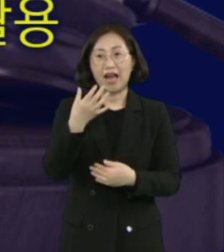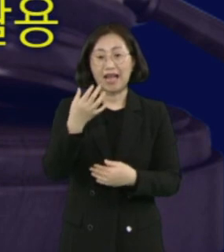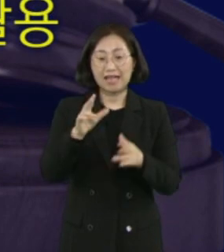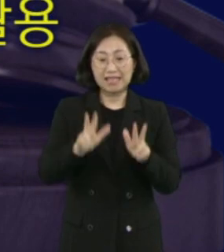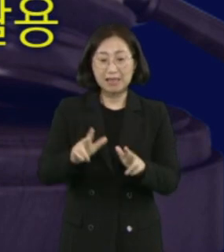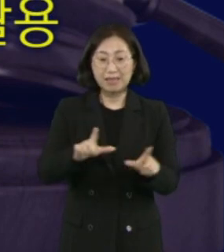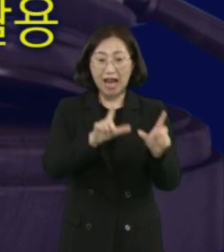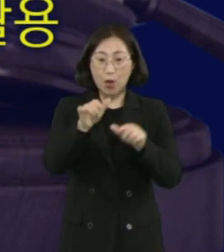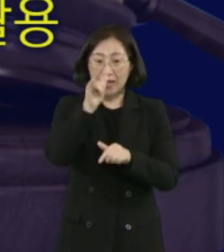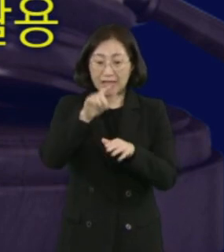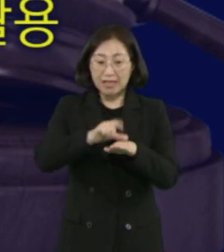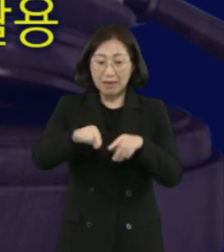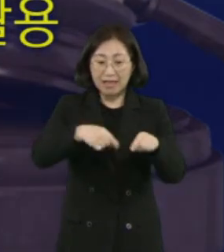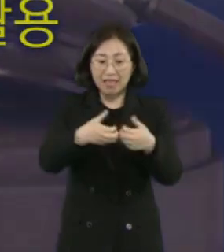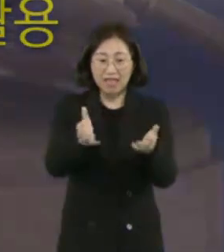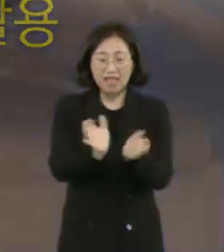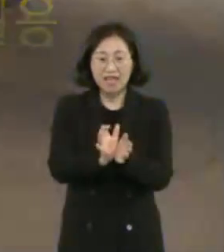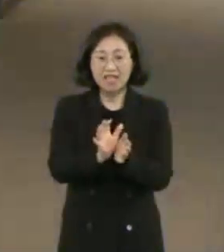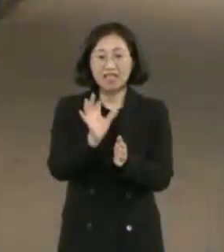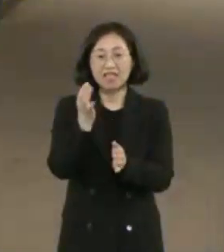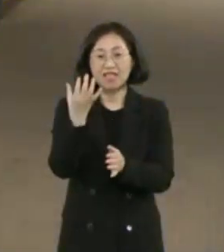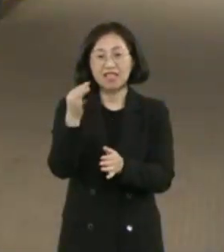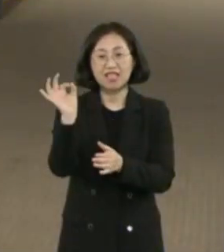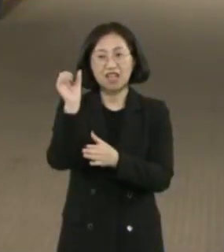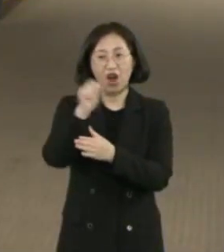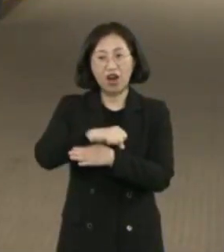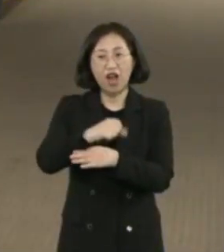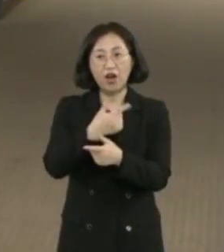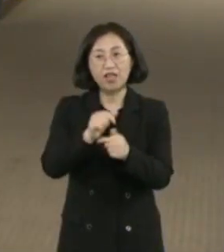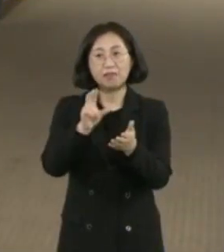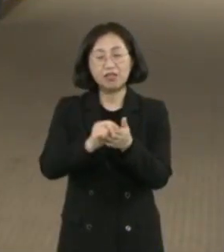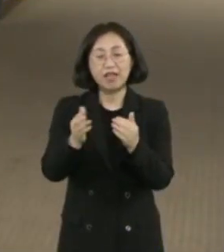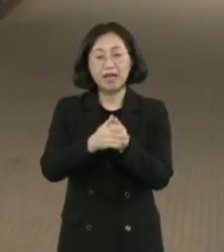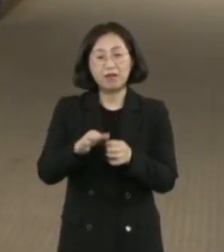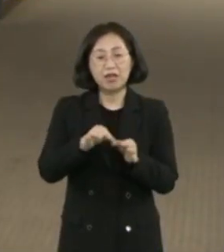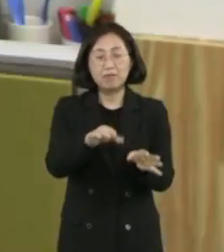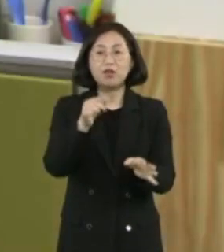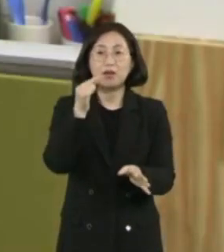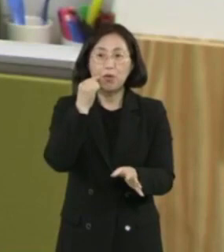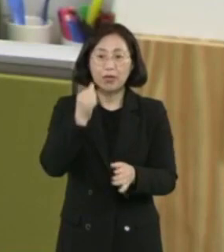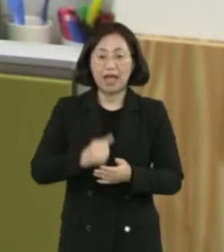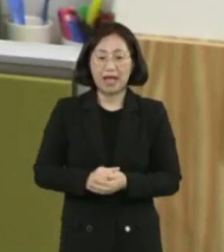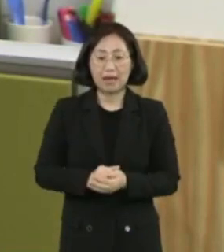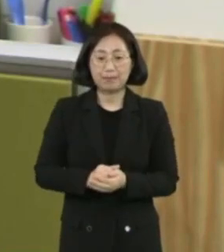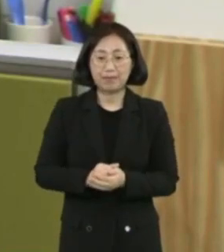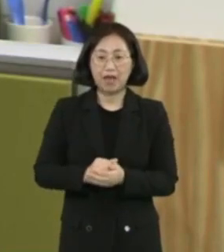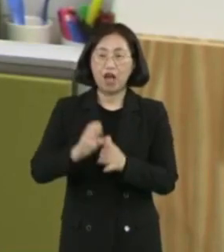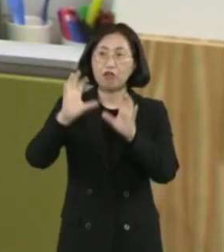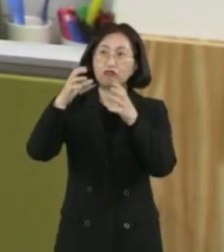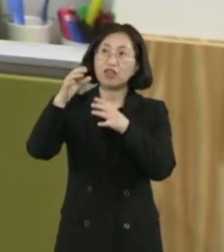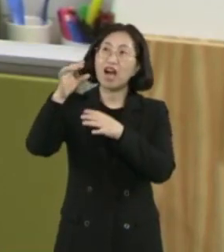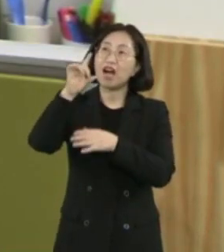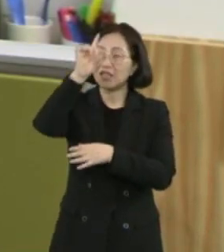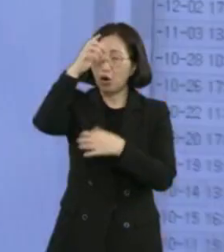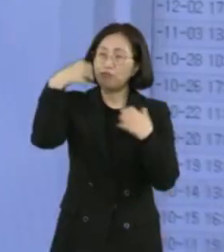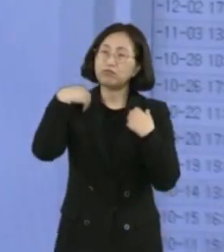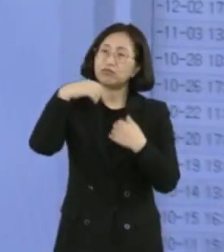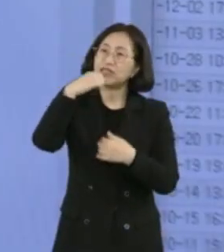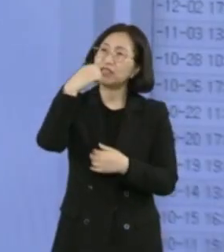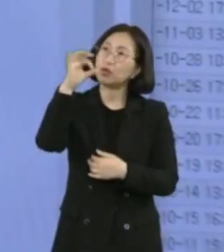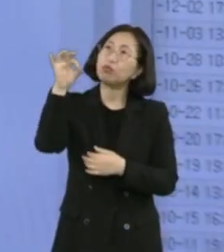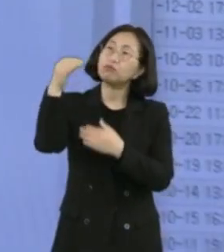거주 지자체에는 기부할 수 없습니다. 국가의 하향식 지원에만 의존하던 지방재정에 새로운 돈 주머니가 생기는